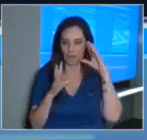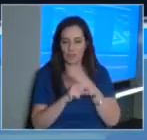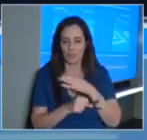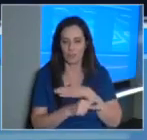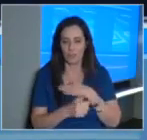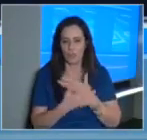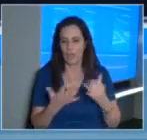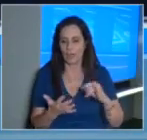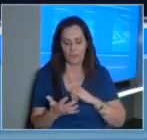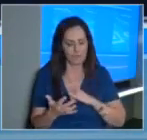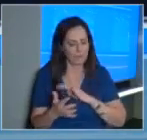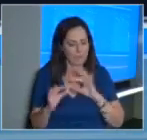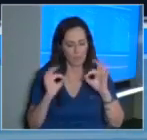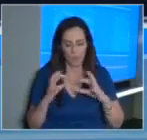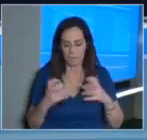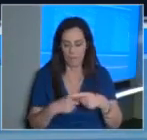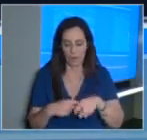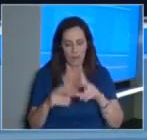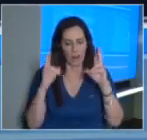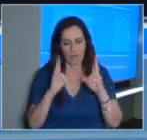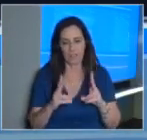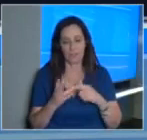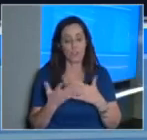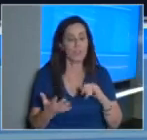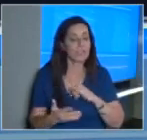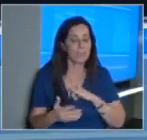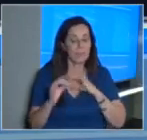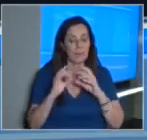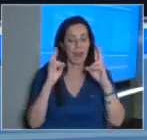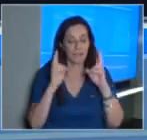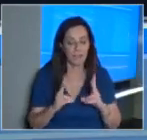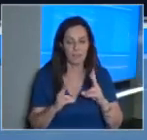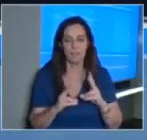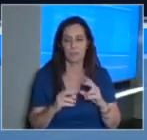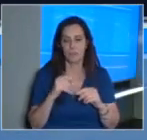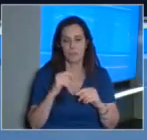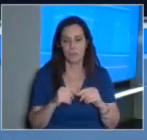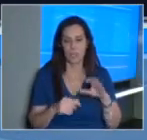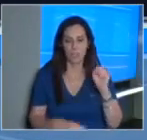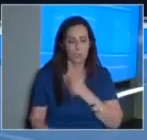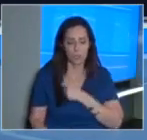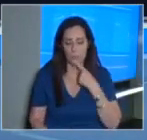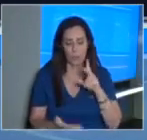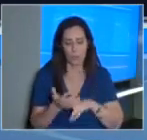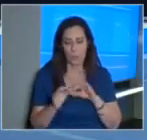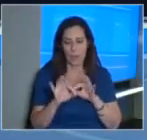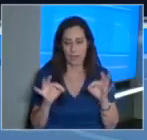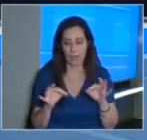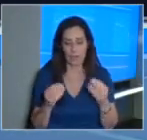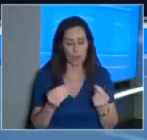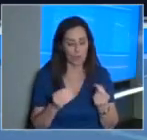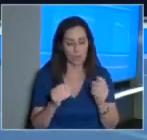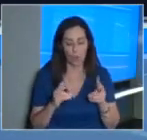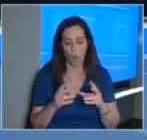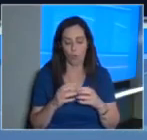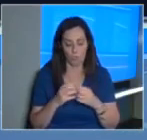שלי שאין אינטרס לאף אחד מהחברות לפרק את העסק, וכשאין אינטרס באמת לפרק, ילכו לשם. סמוטריץ' אמר משהו נכון, מה שמתחיל ככדור קדן